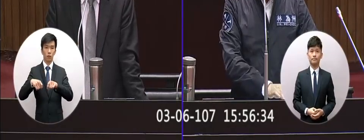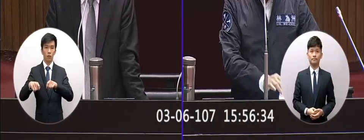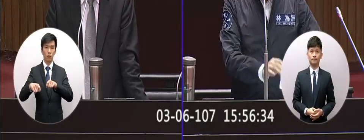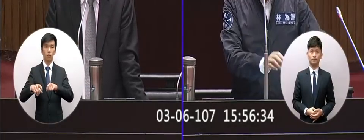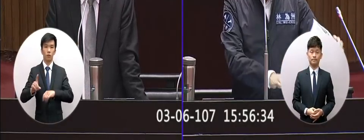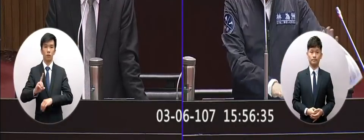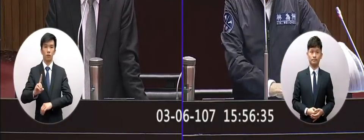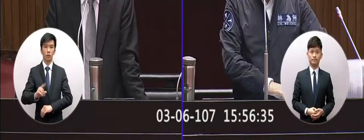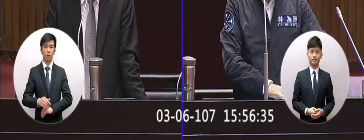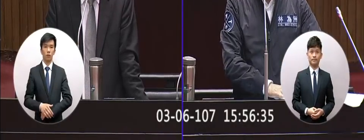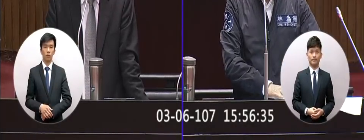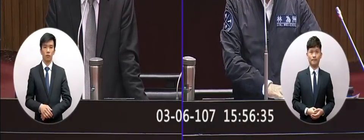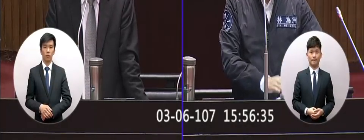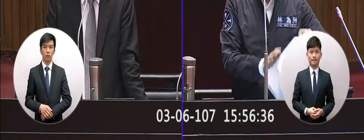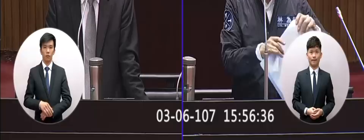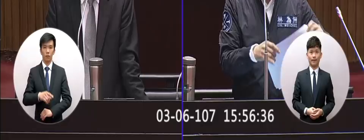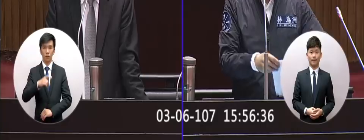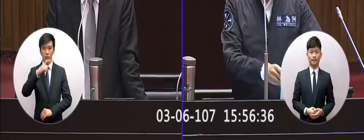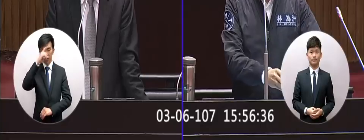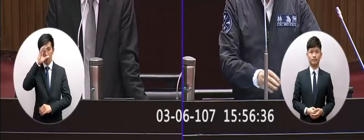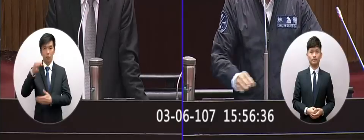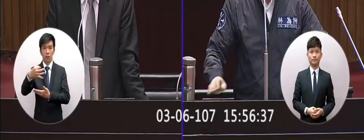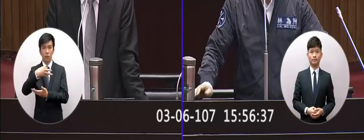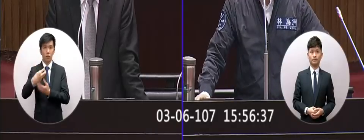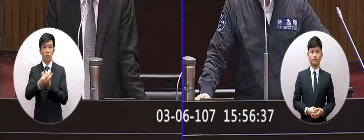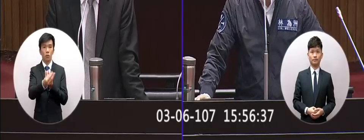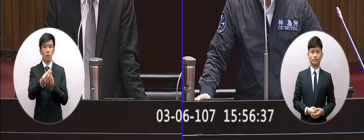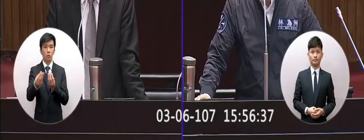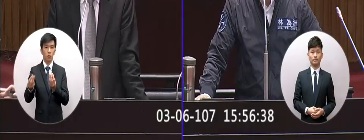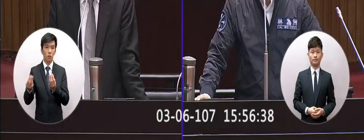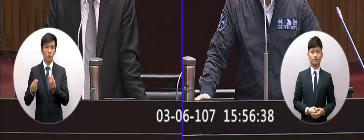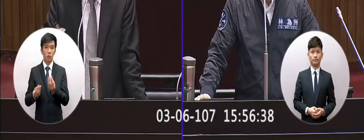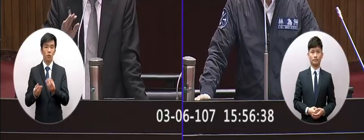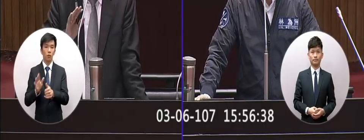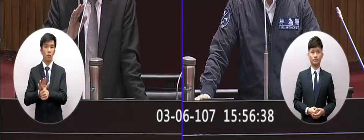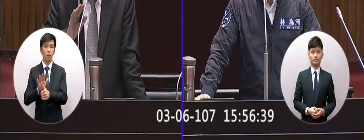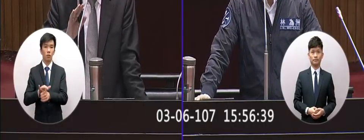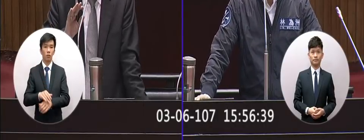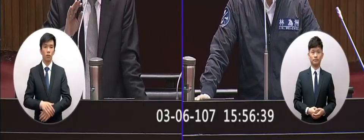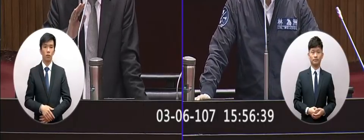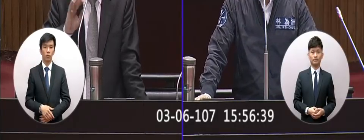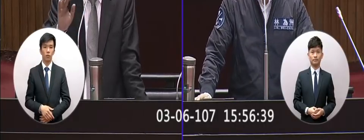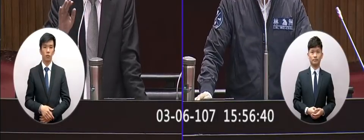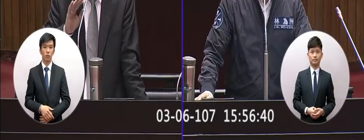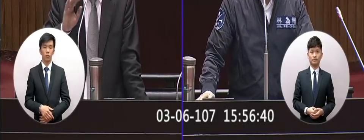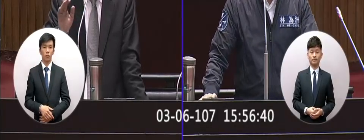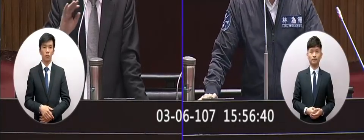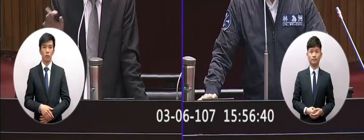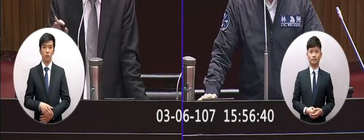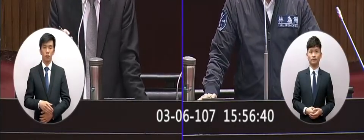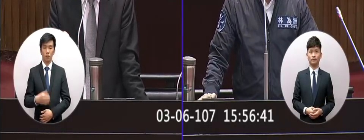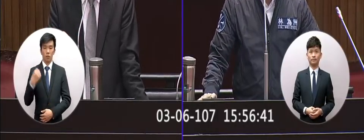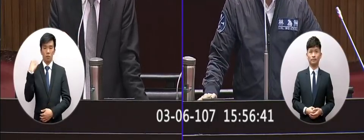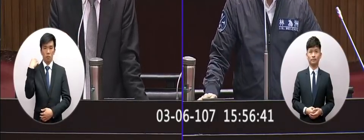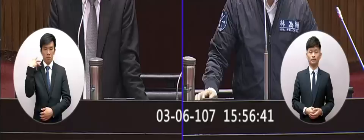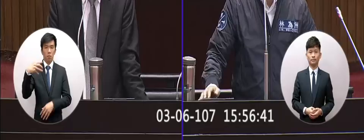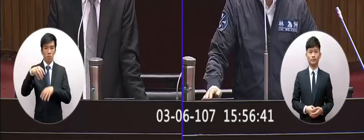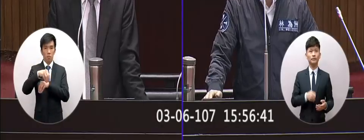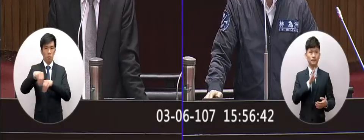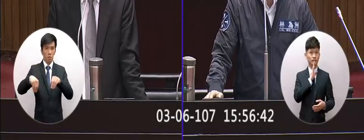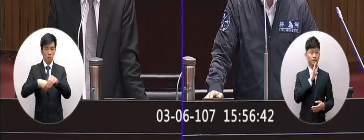是用财政收支划分法。就是我们一个新的分配方式。